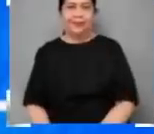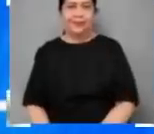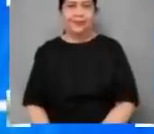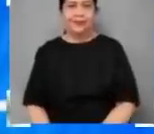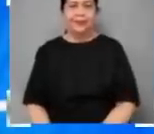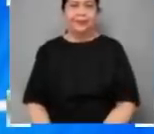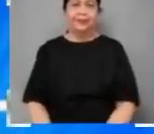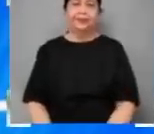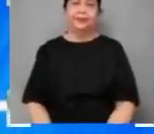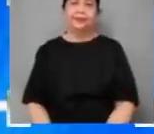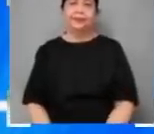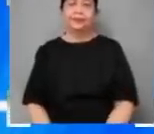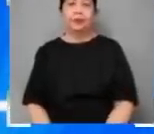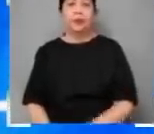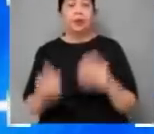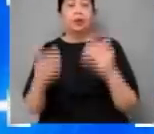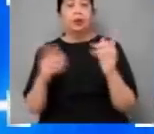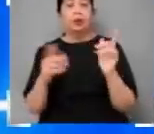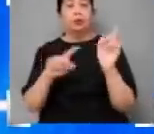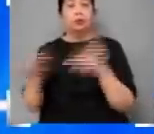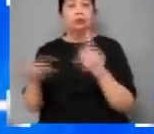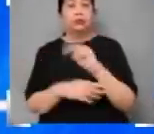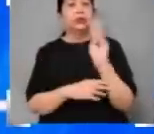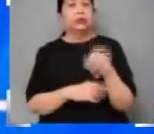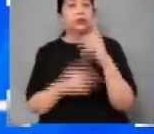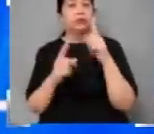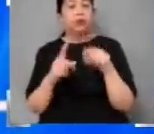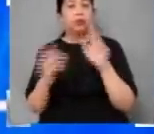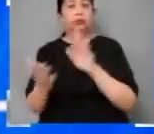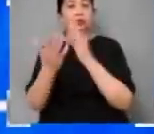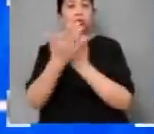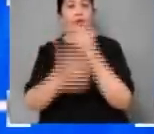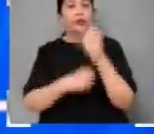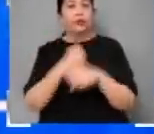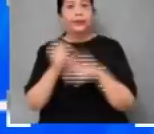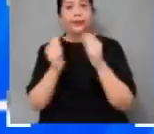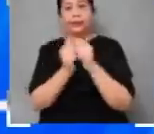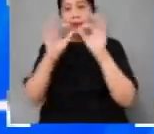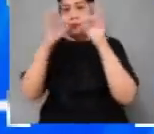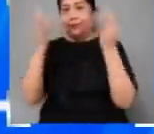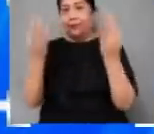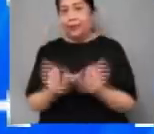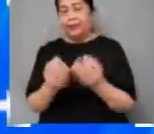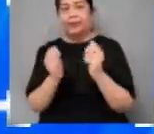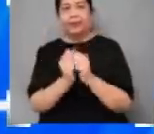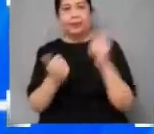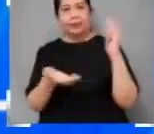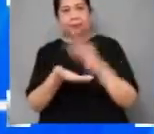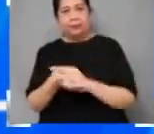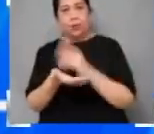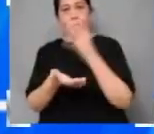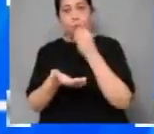Marami ang lumuluwa sa Maynila para salubungin ang bagong taon kasama ang pamilya. Kabilang sa arriving passengers ay galing sa mga